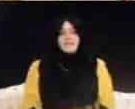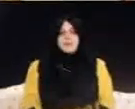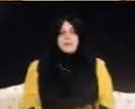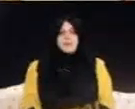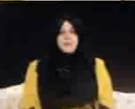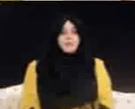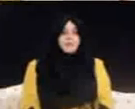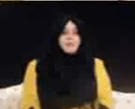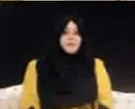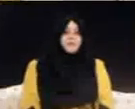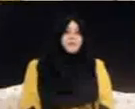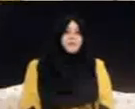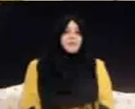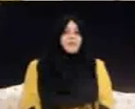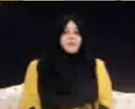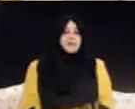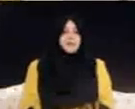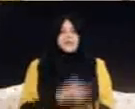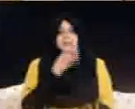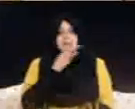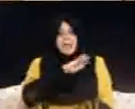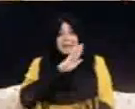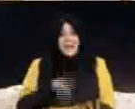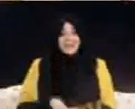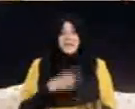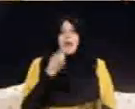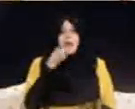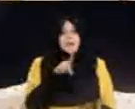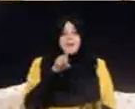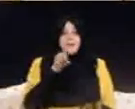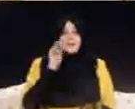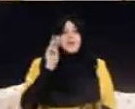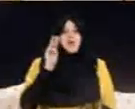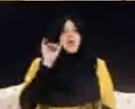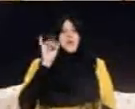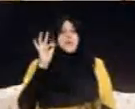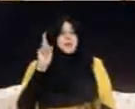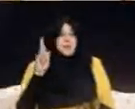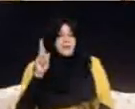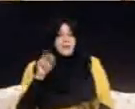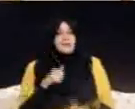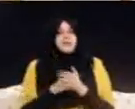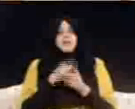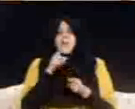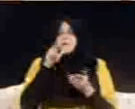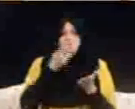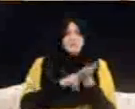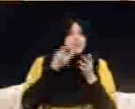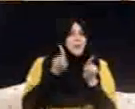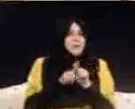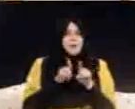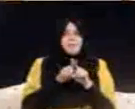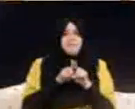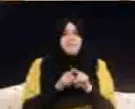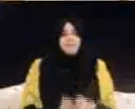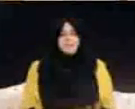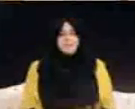بالوتر، يعني اجعلوا آخر صلاتكم من الليل وترا. الوتر فبالتالي تطبقين مقتضى هذا الحديث